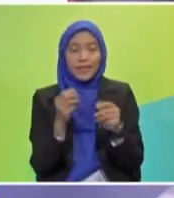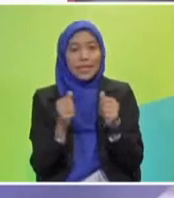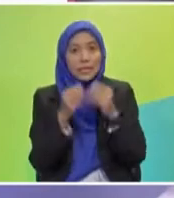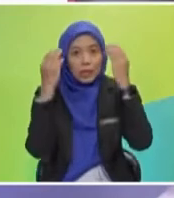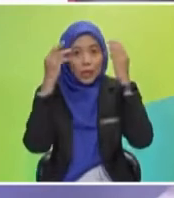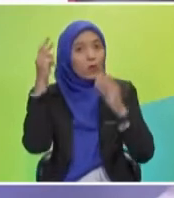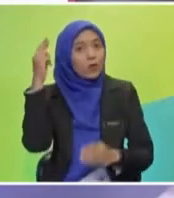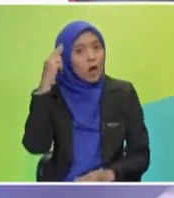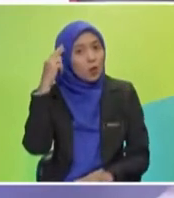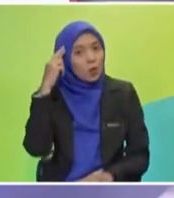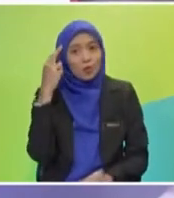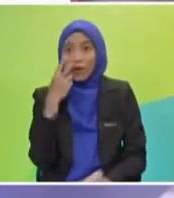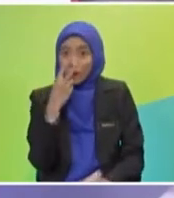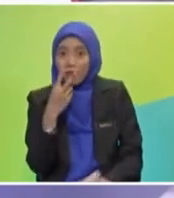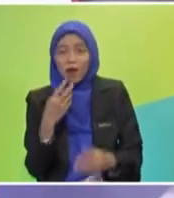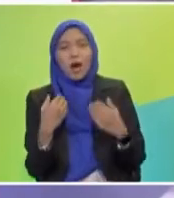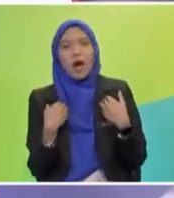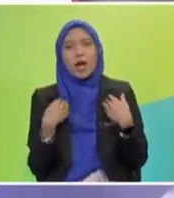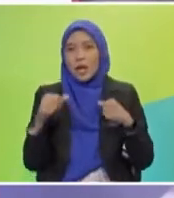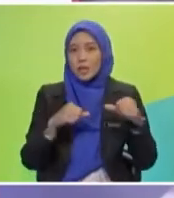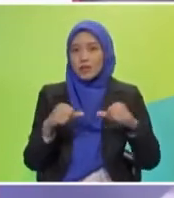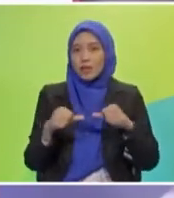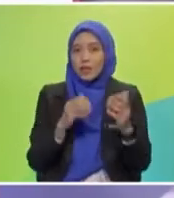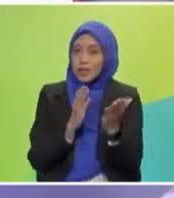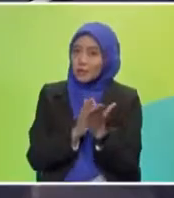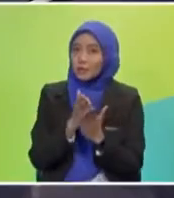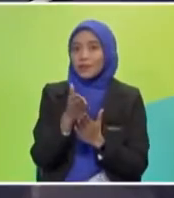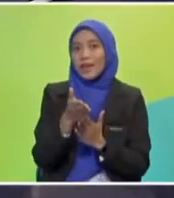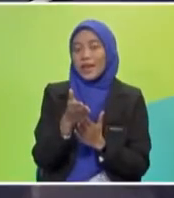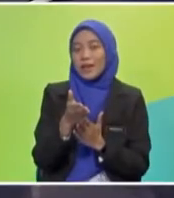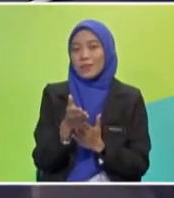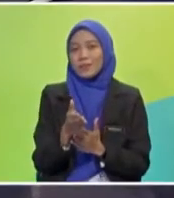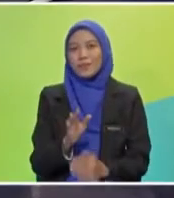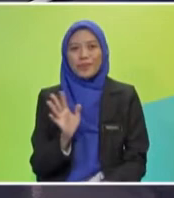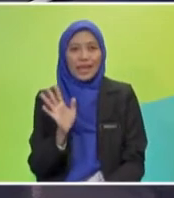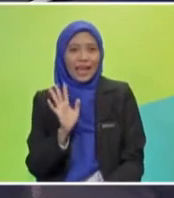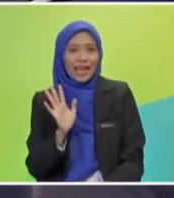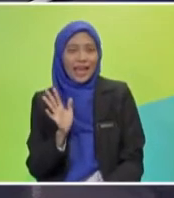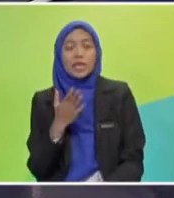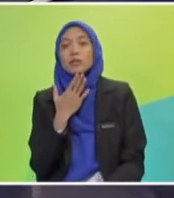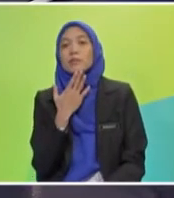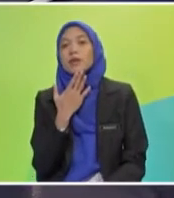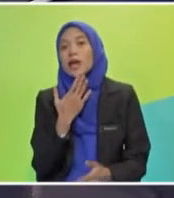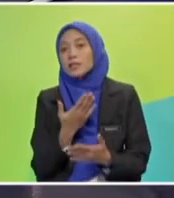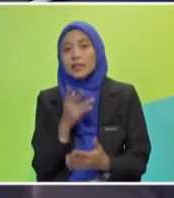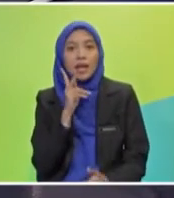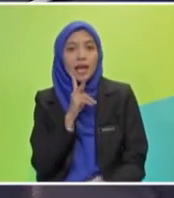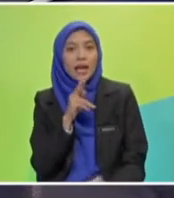Nampak tak kita dah bersedia dengan aktiviti seterusnya. Silakan Cikgu. Hai, terima kasih